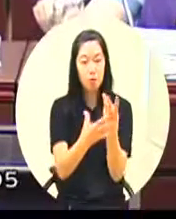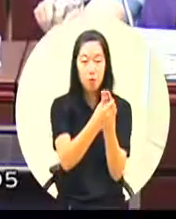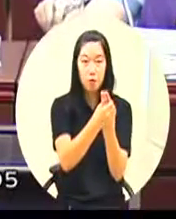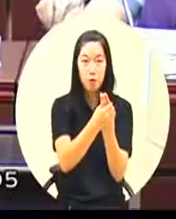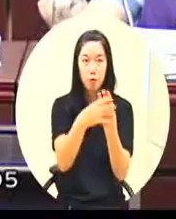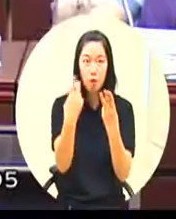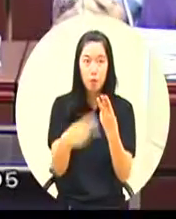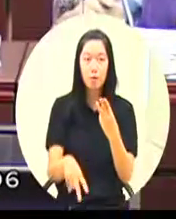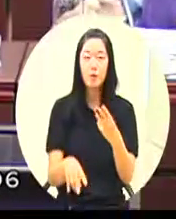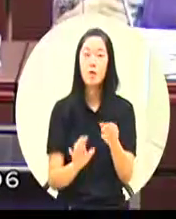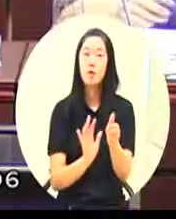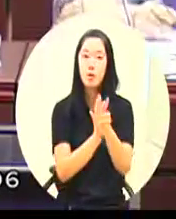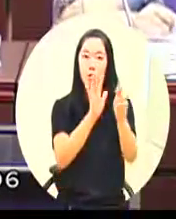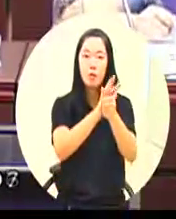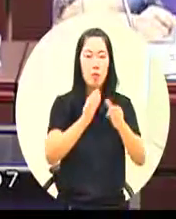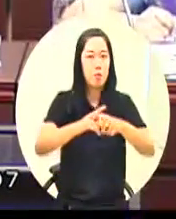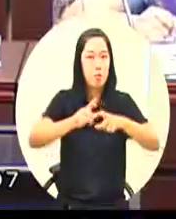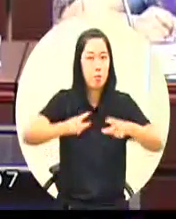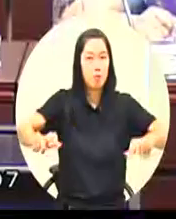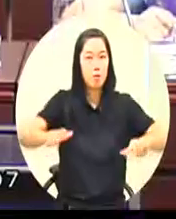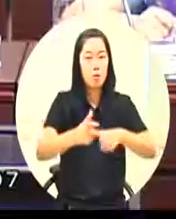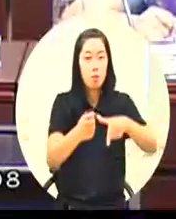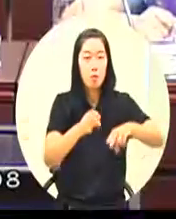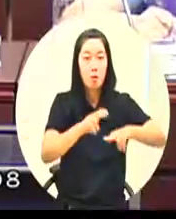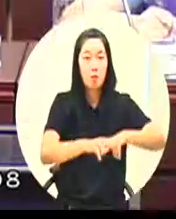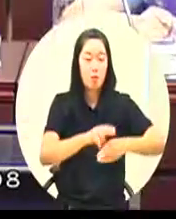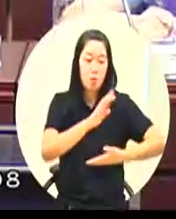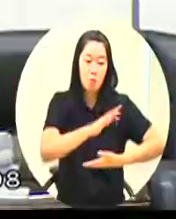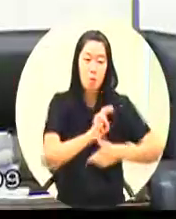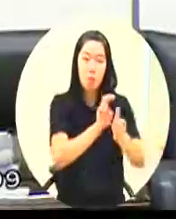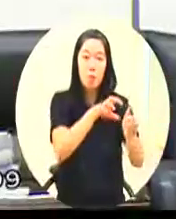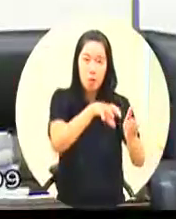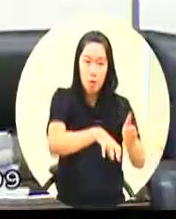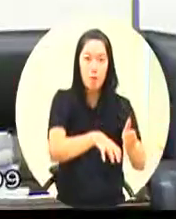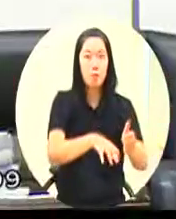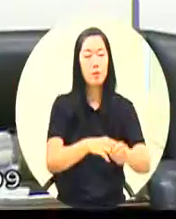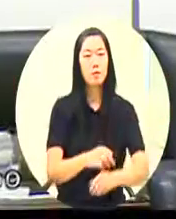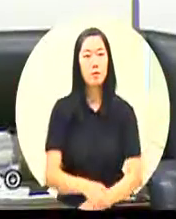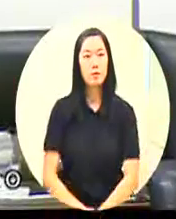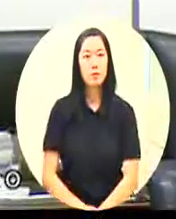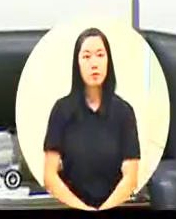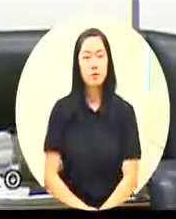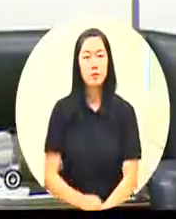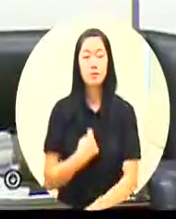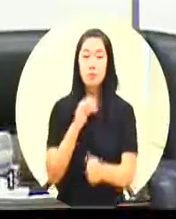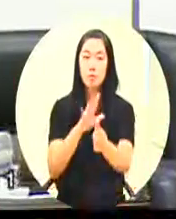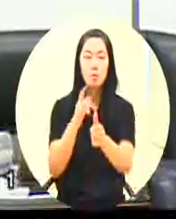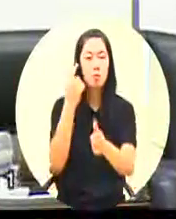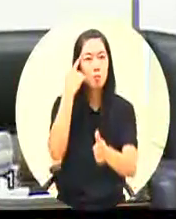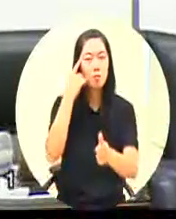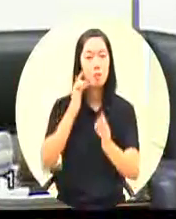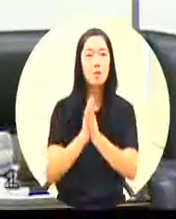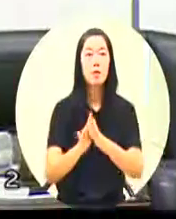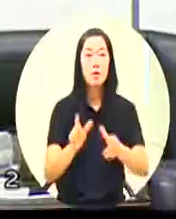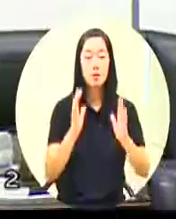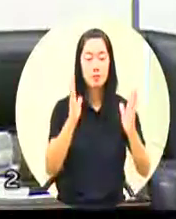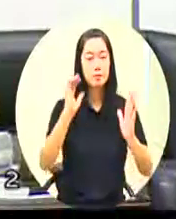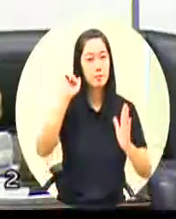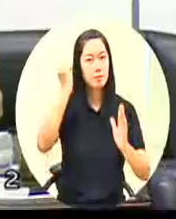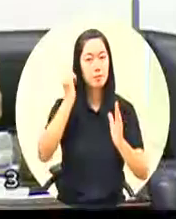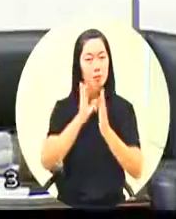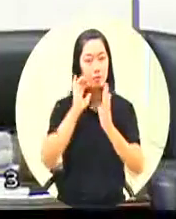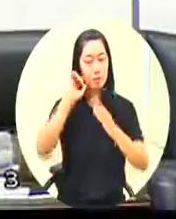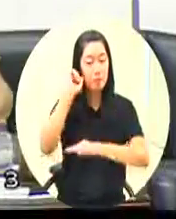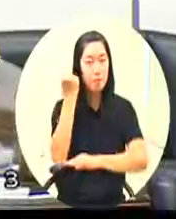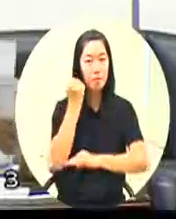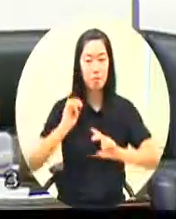公共托育政策。 对，局长，所以我的意思是应该设法去扭转这个转型正义啦，因为你上面的他